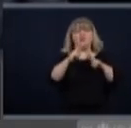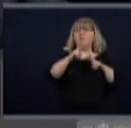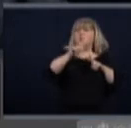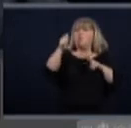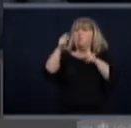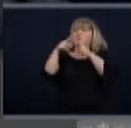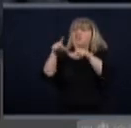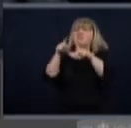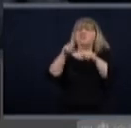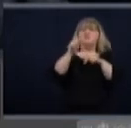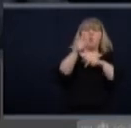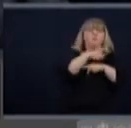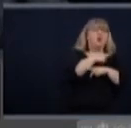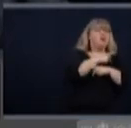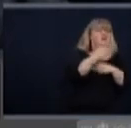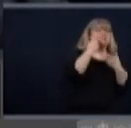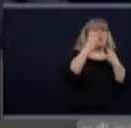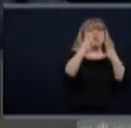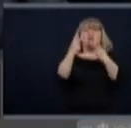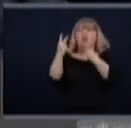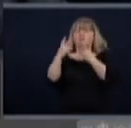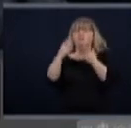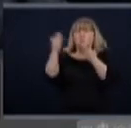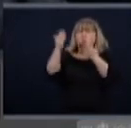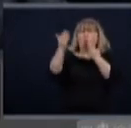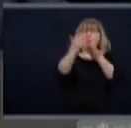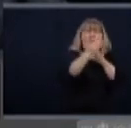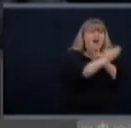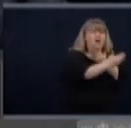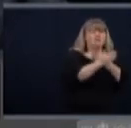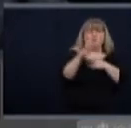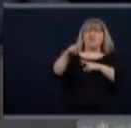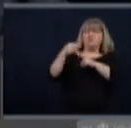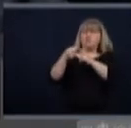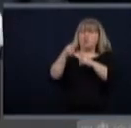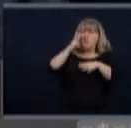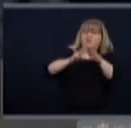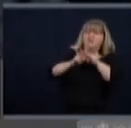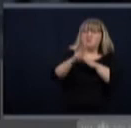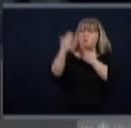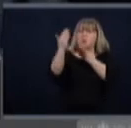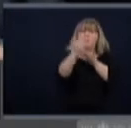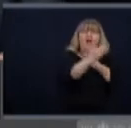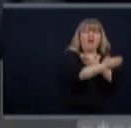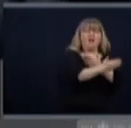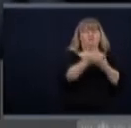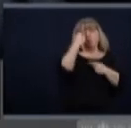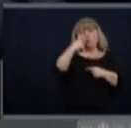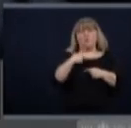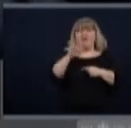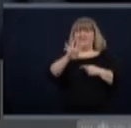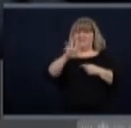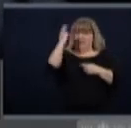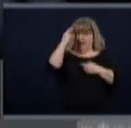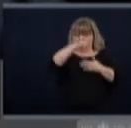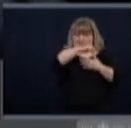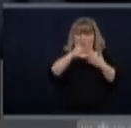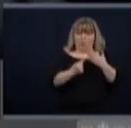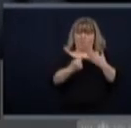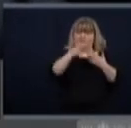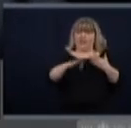j'ai regardé les résultats, les prévisions. Pour moi, il y a 5 raisons pourquoi je pense que